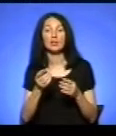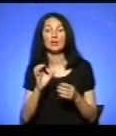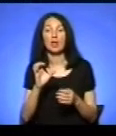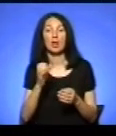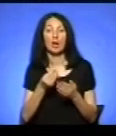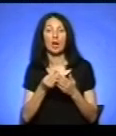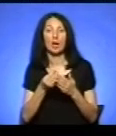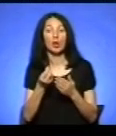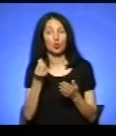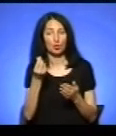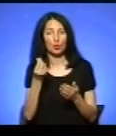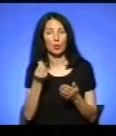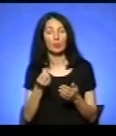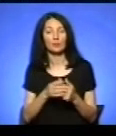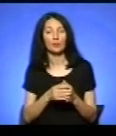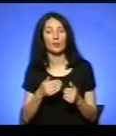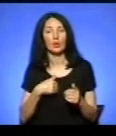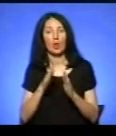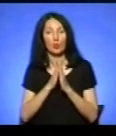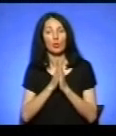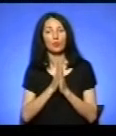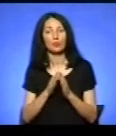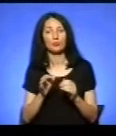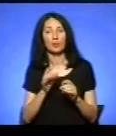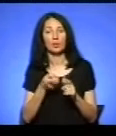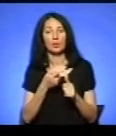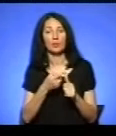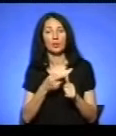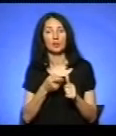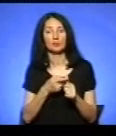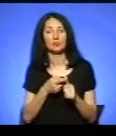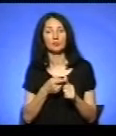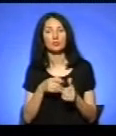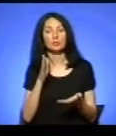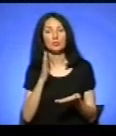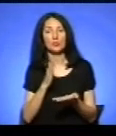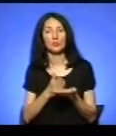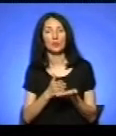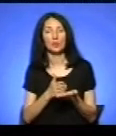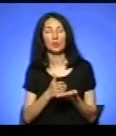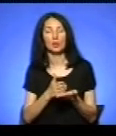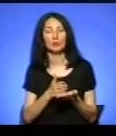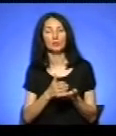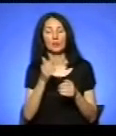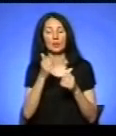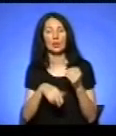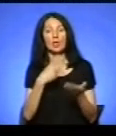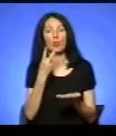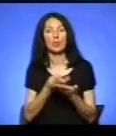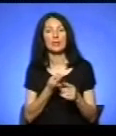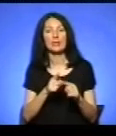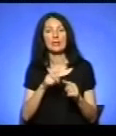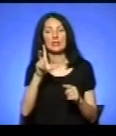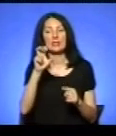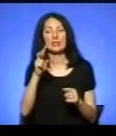сума. Я попрошу вас все-таки ще озвучити ці цифри. Є середній показник – це